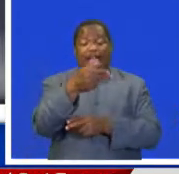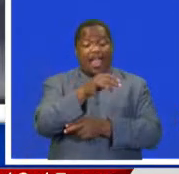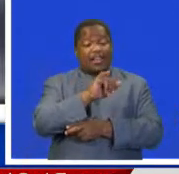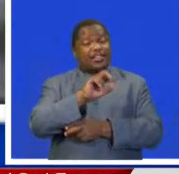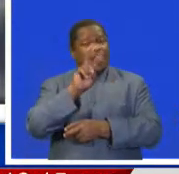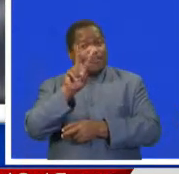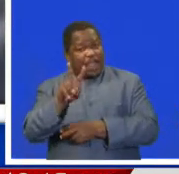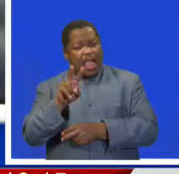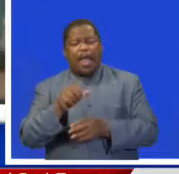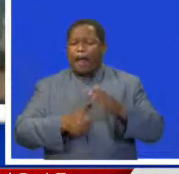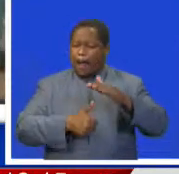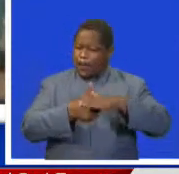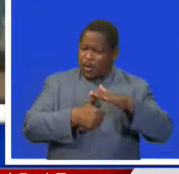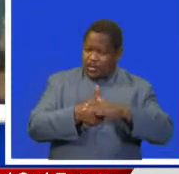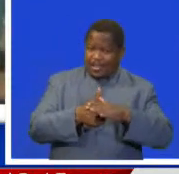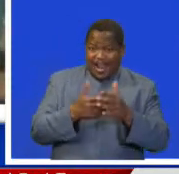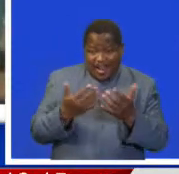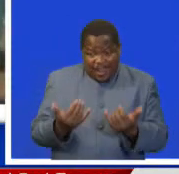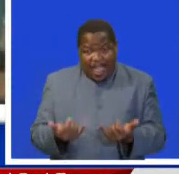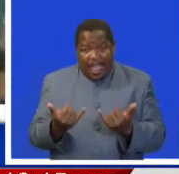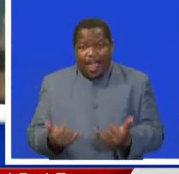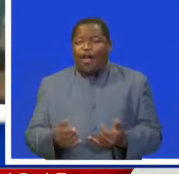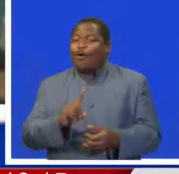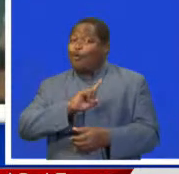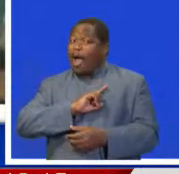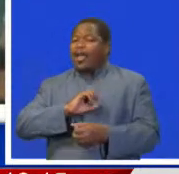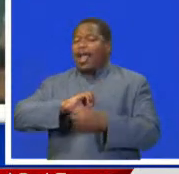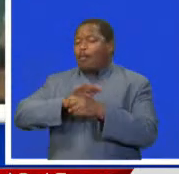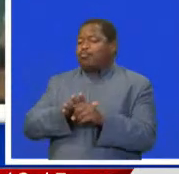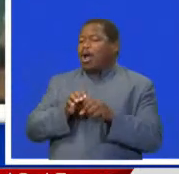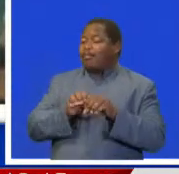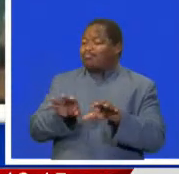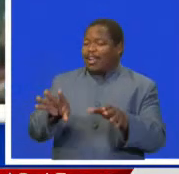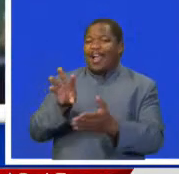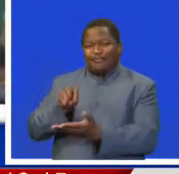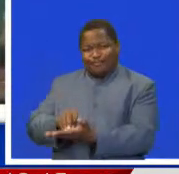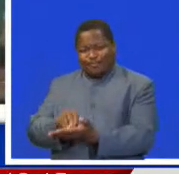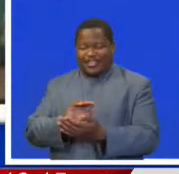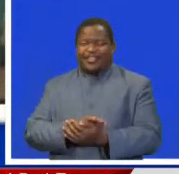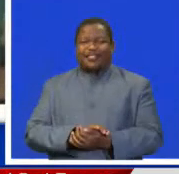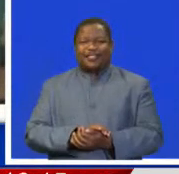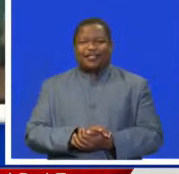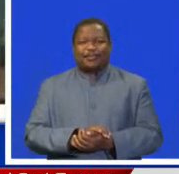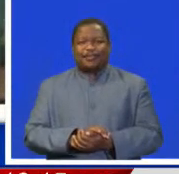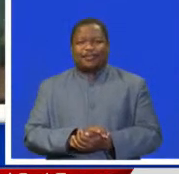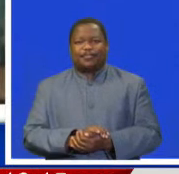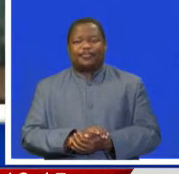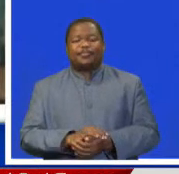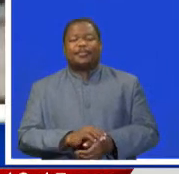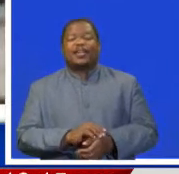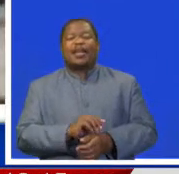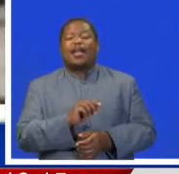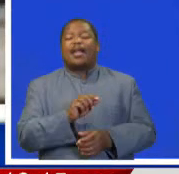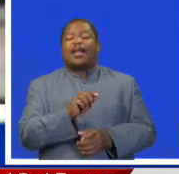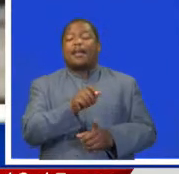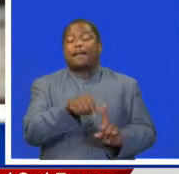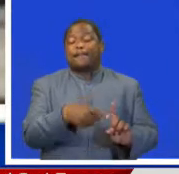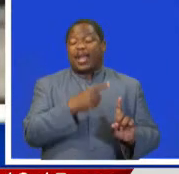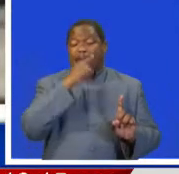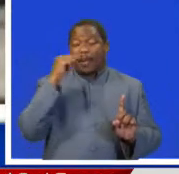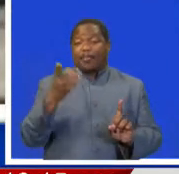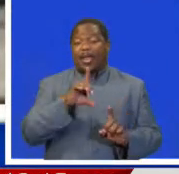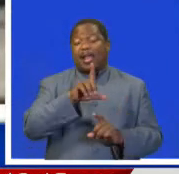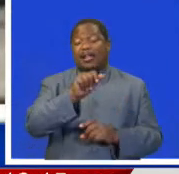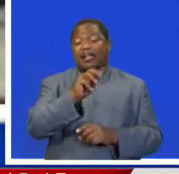during COVID-19. Muhle Dlamini lobuke tinhlelo enhlanganeni lelwa ne-HIV iSnap uyachaza ngetinsayeya letenta kuthi